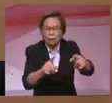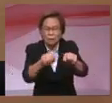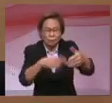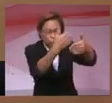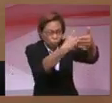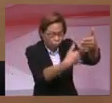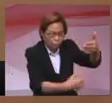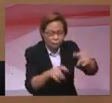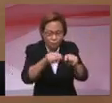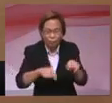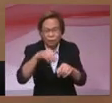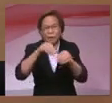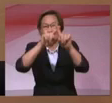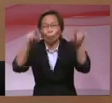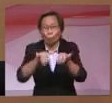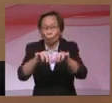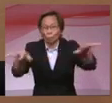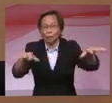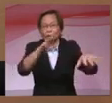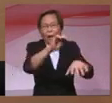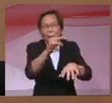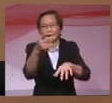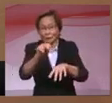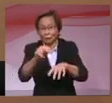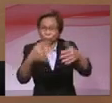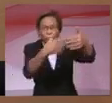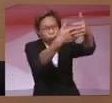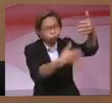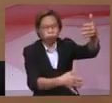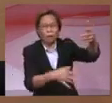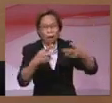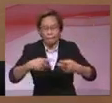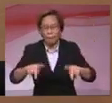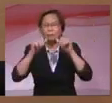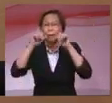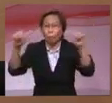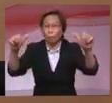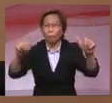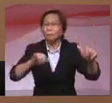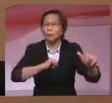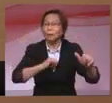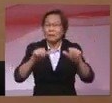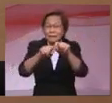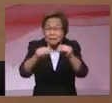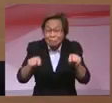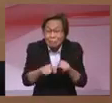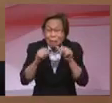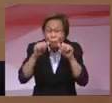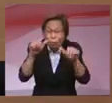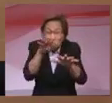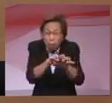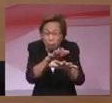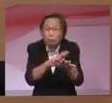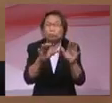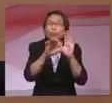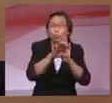tempat-tempat tersebut di dalam website MKN. Pasar awam. Ha, ini saya sebutkan tempat awam yang sesak.